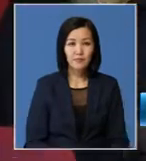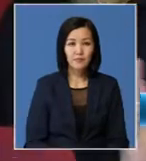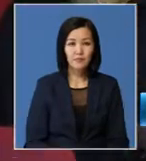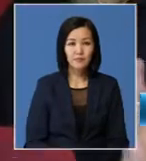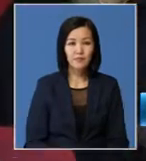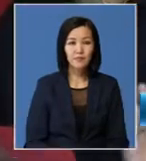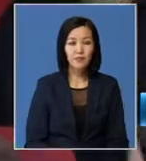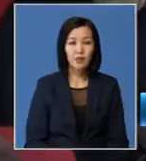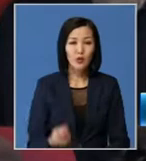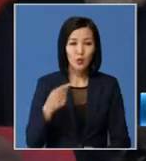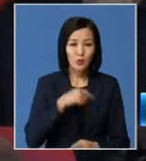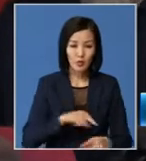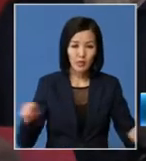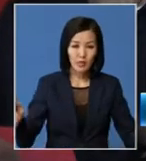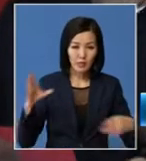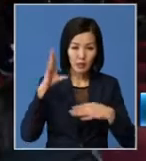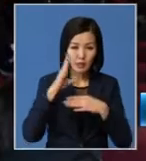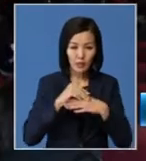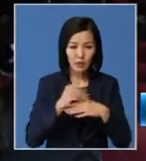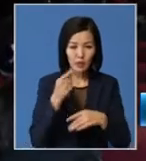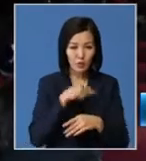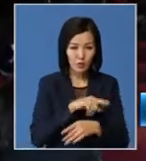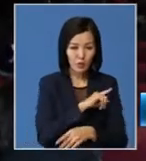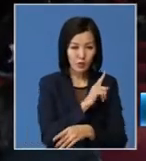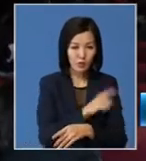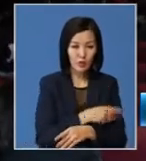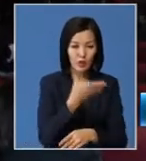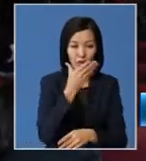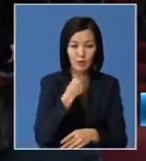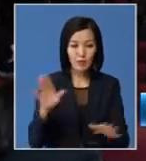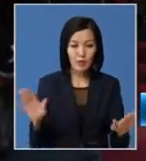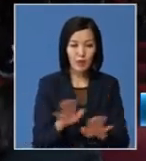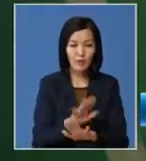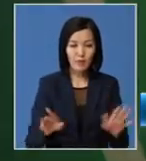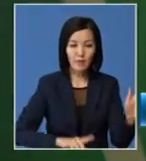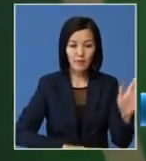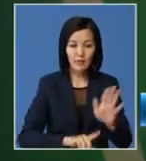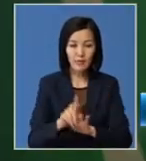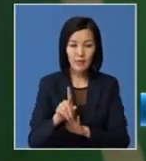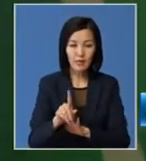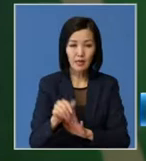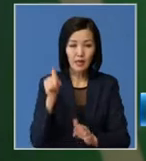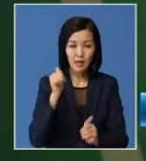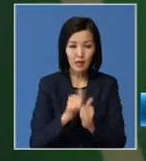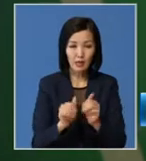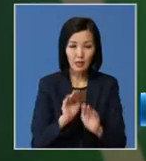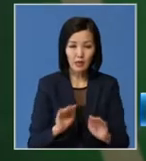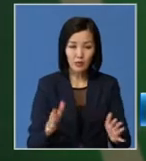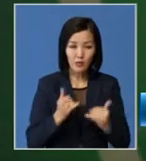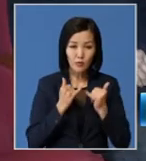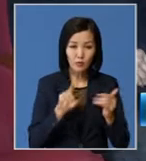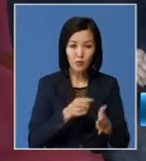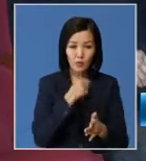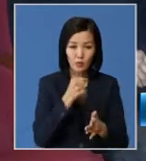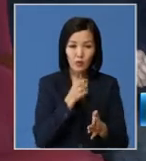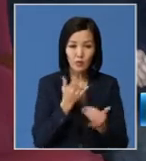Рухани кеш рухты әнмен басталып, өнер тұнған өлке ақындарының туған жерге арналған өлең жырларымен жалғасты. Қашанда кішіге зет, үлкенге құрмет көрсете